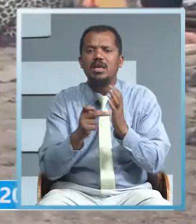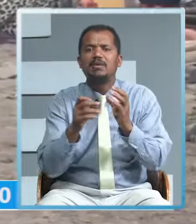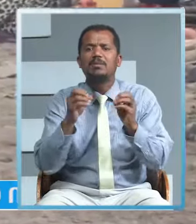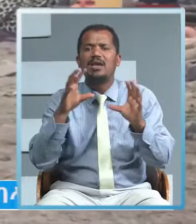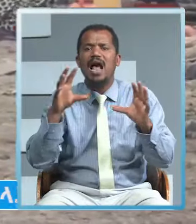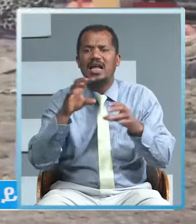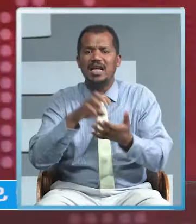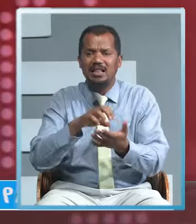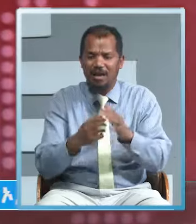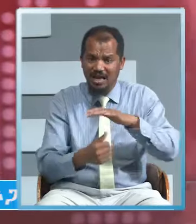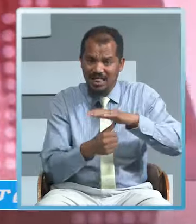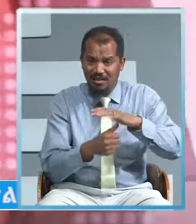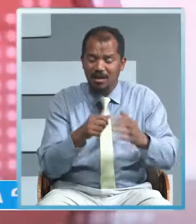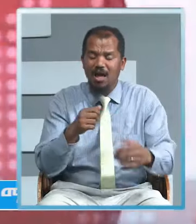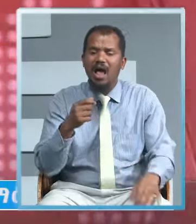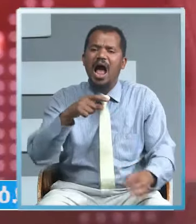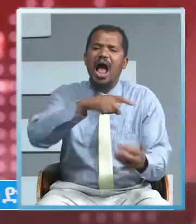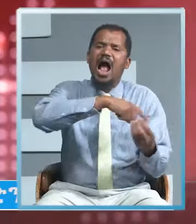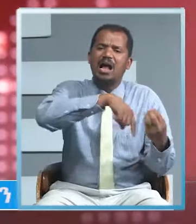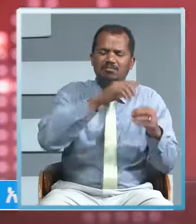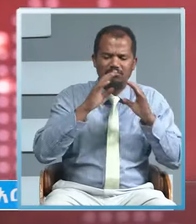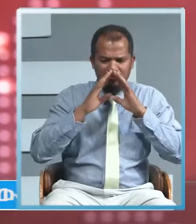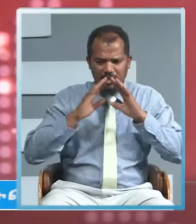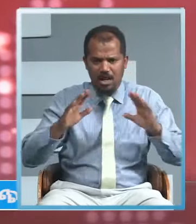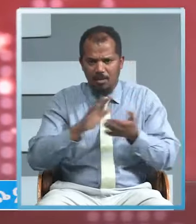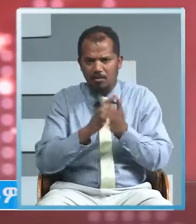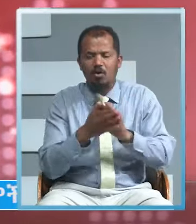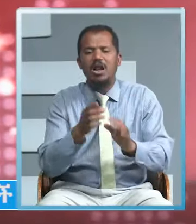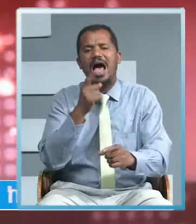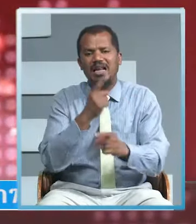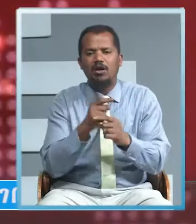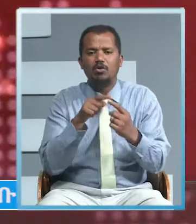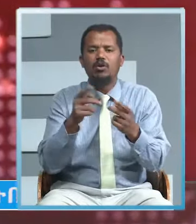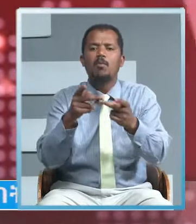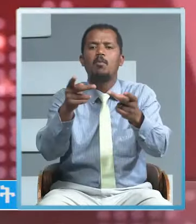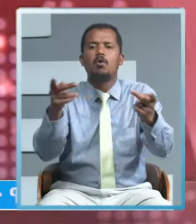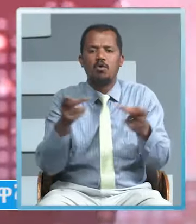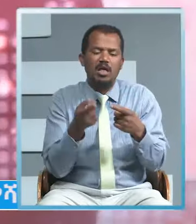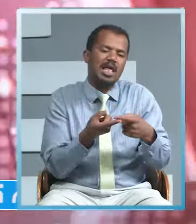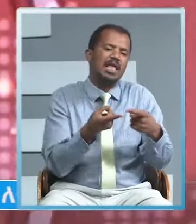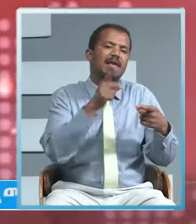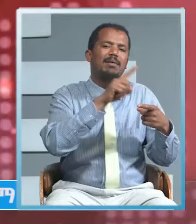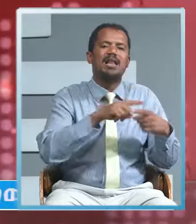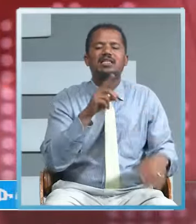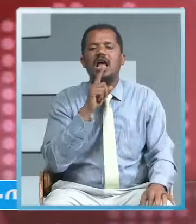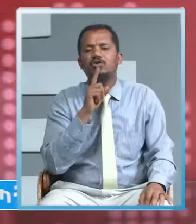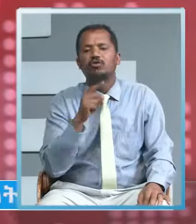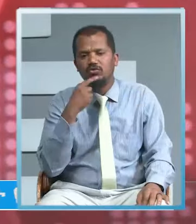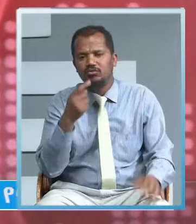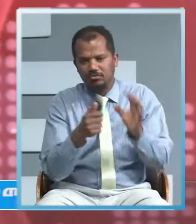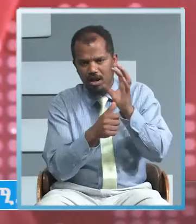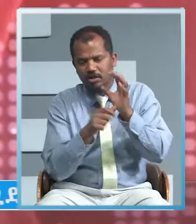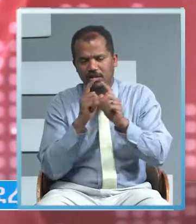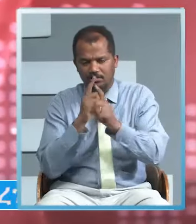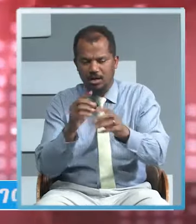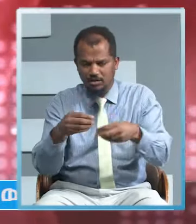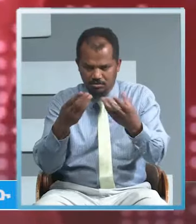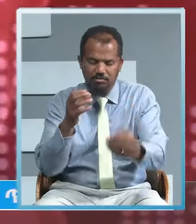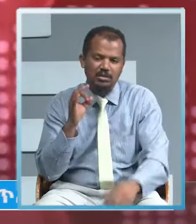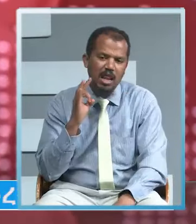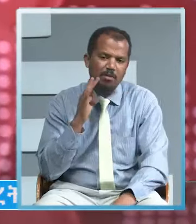ብርሃን ከተማ ከንቲባ በበኩላቸው አካባቢው ሰላም መሆኑን አረጋግጠን ወደ ቀያቸው እየመለስናቸው ነው ሲሉ ለኢሳት ምላሽ